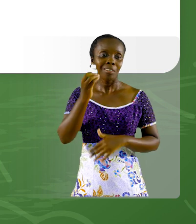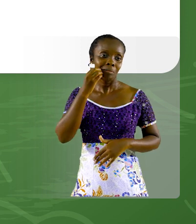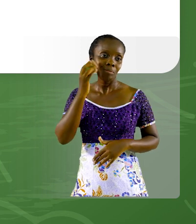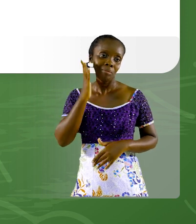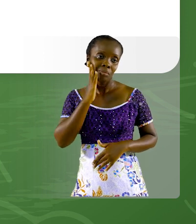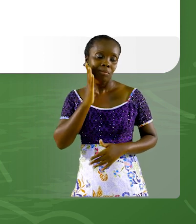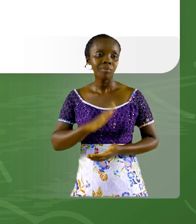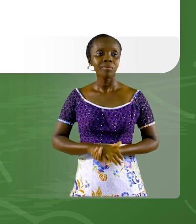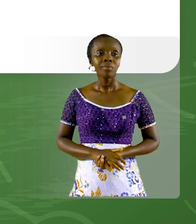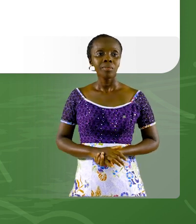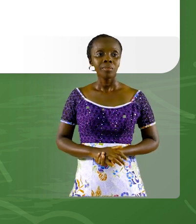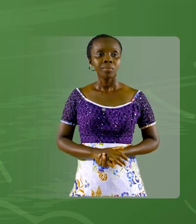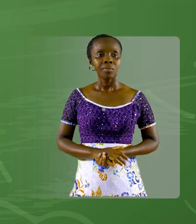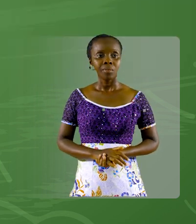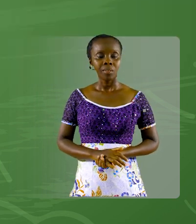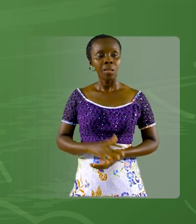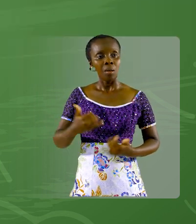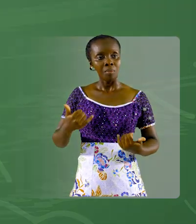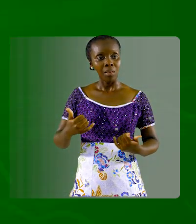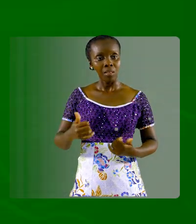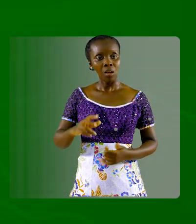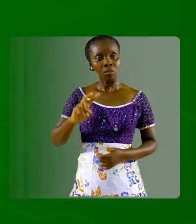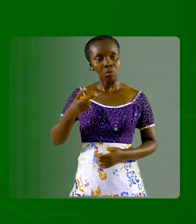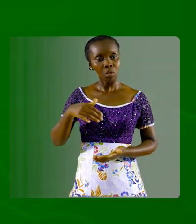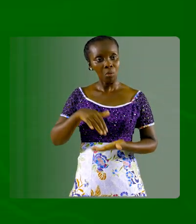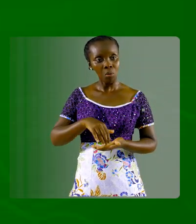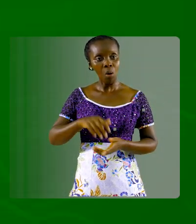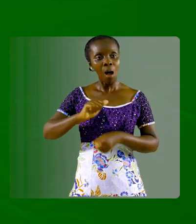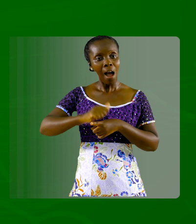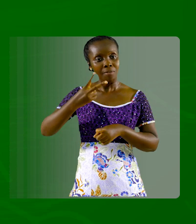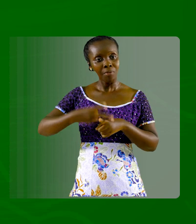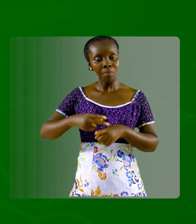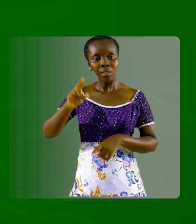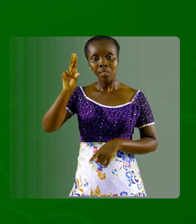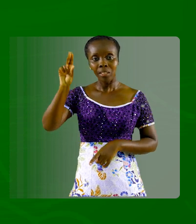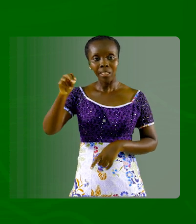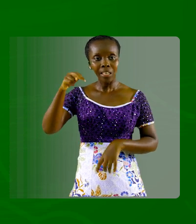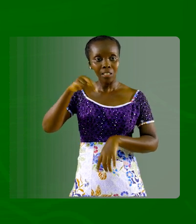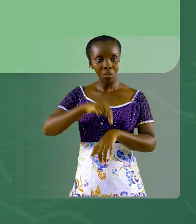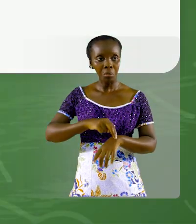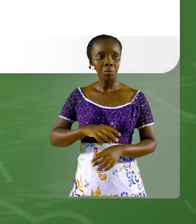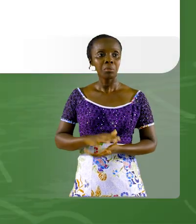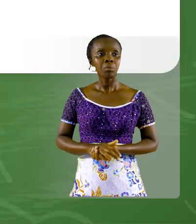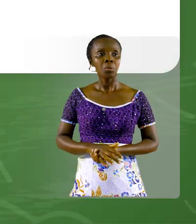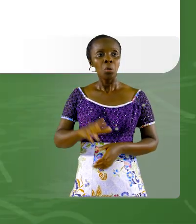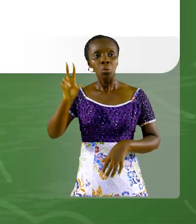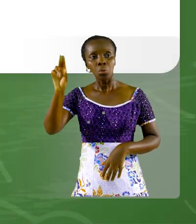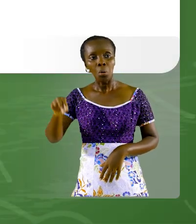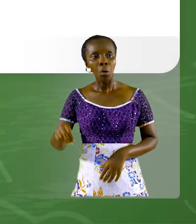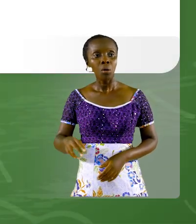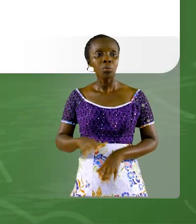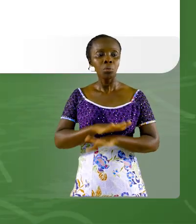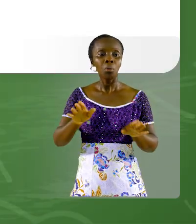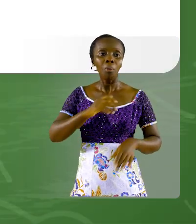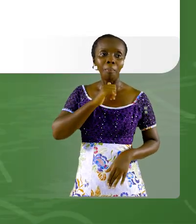Et en second lieu, nous avons les adverbes de négation. Nous avons non, guère, ne